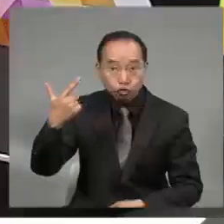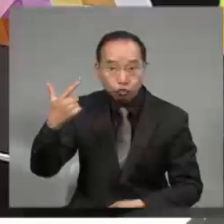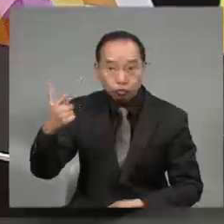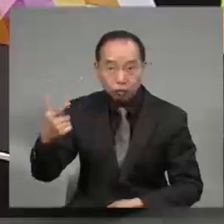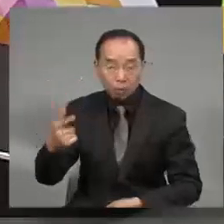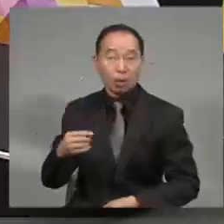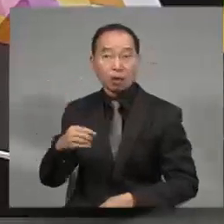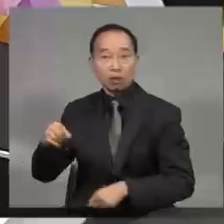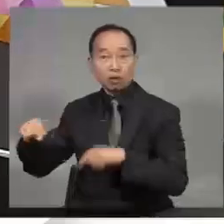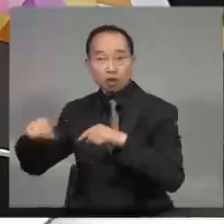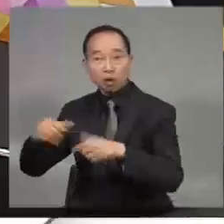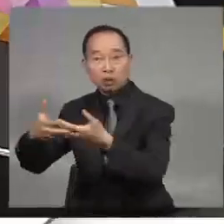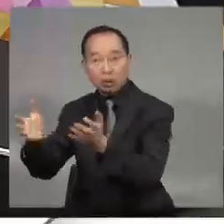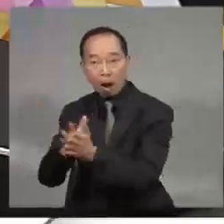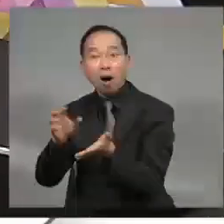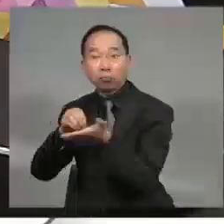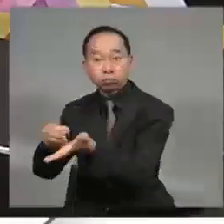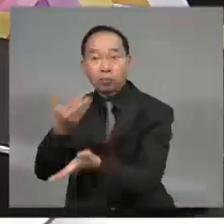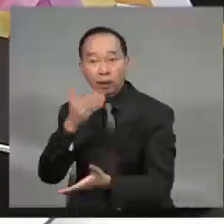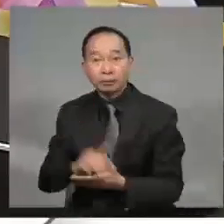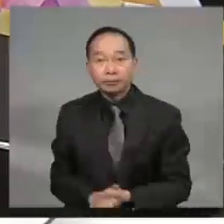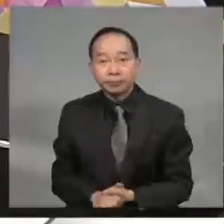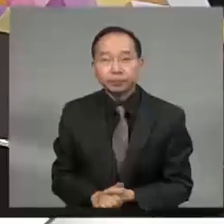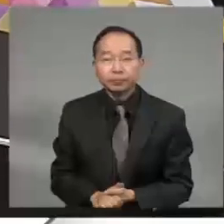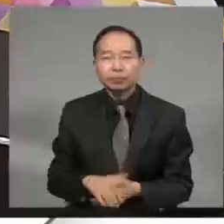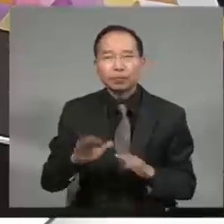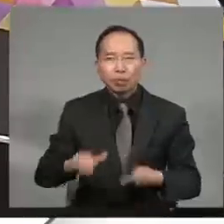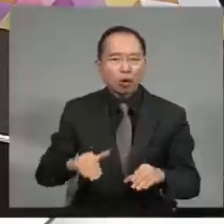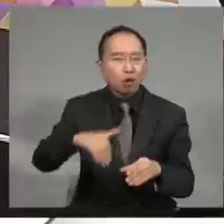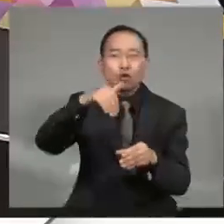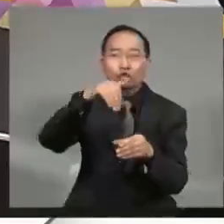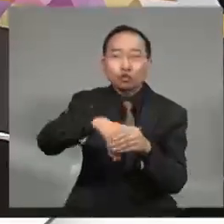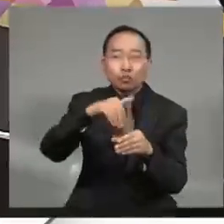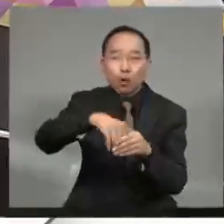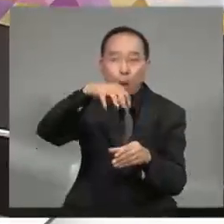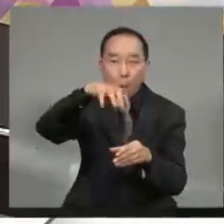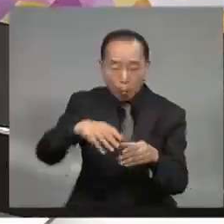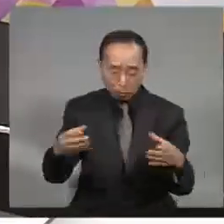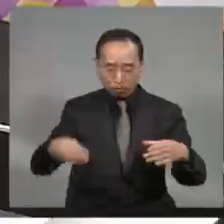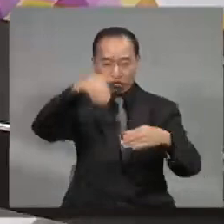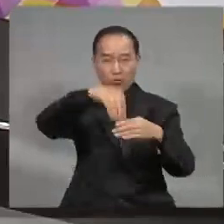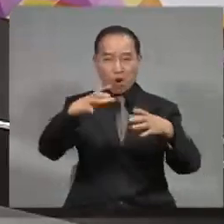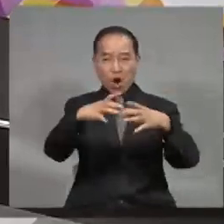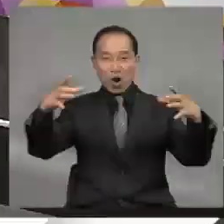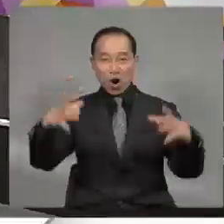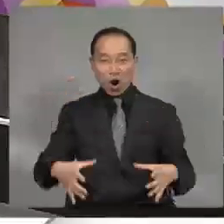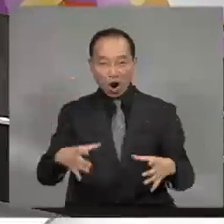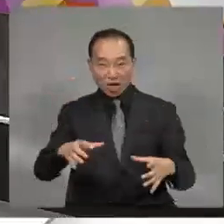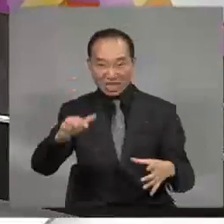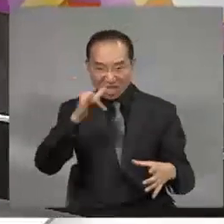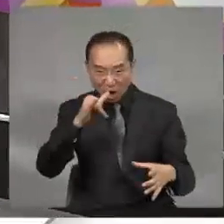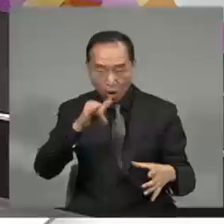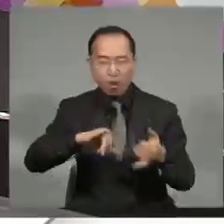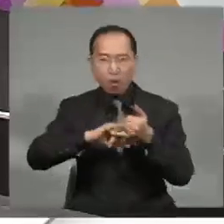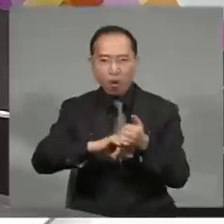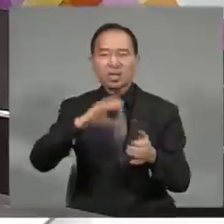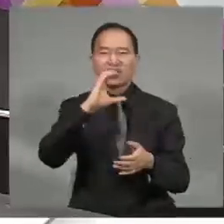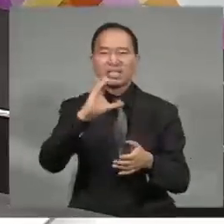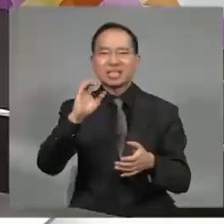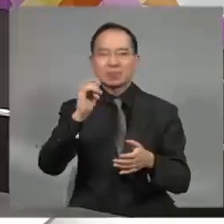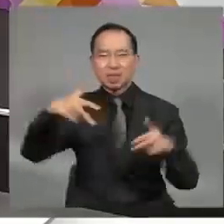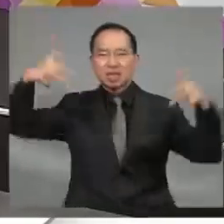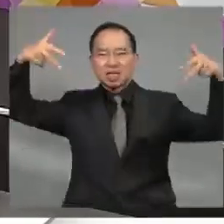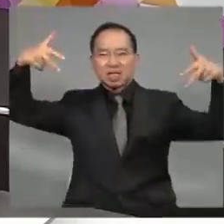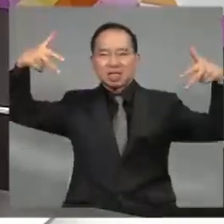또 두 번째로는 사전투표함, 우편투표함, 제외투표함을 보관하는 장소에는 CCTV를 반드시 설치하도록 의무화했고요. 이